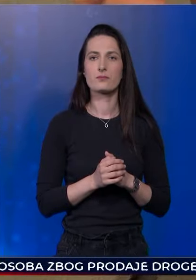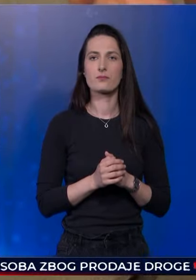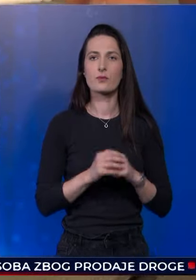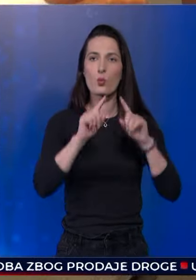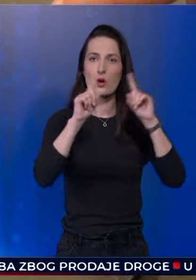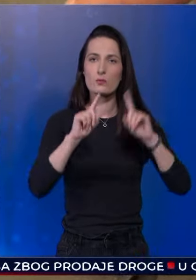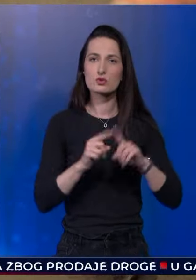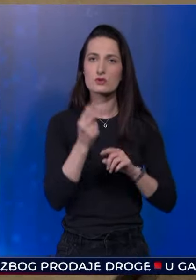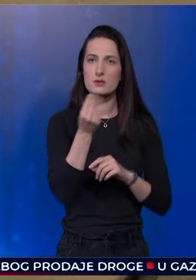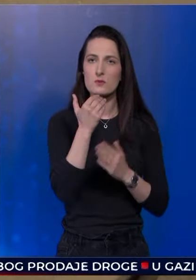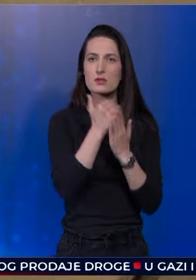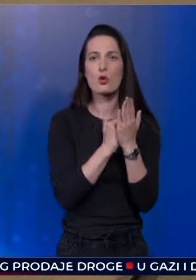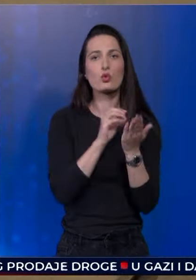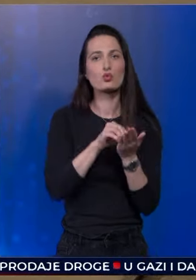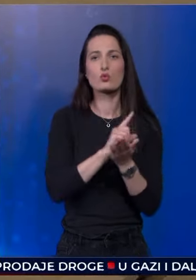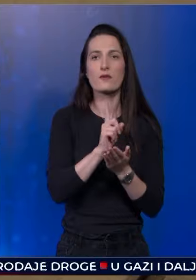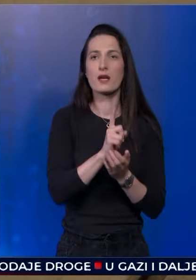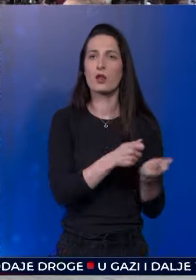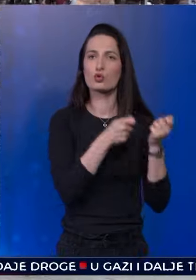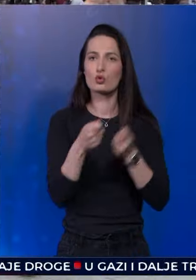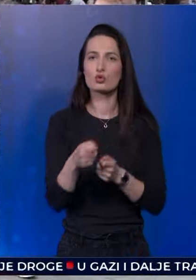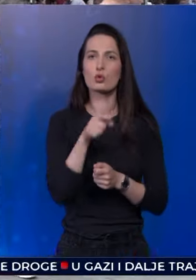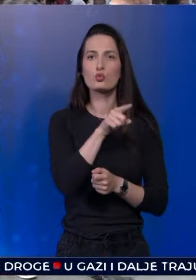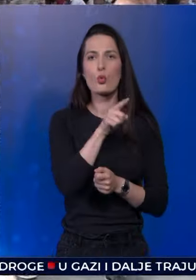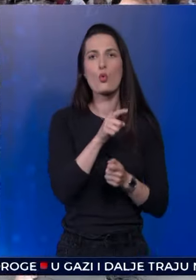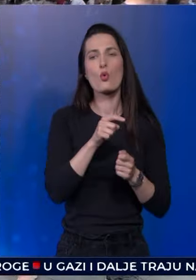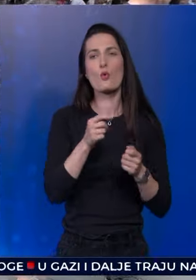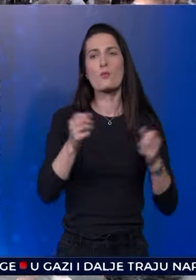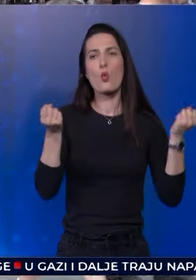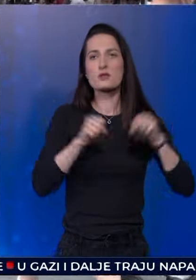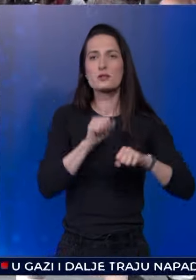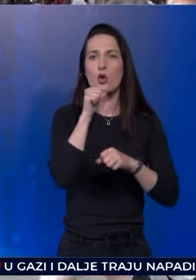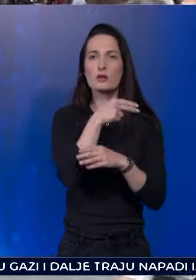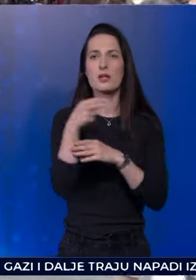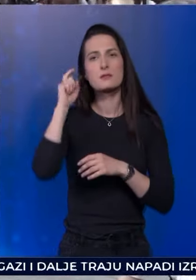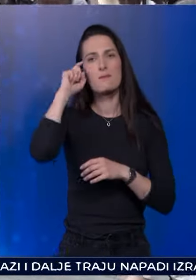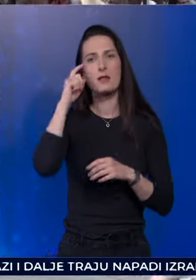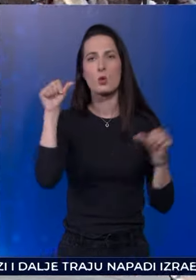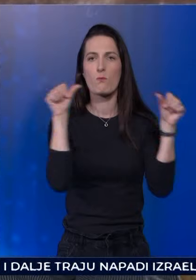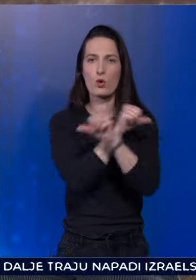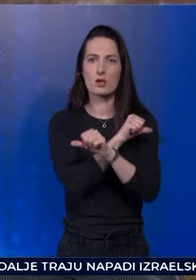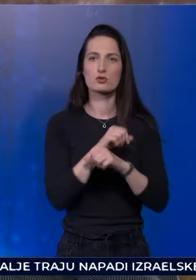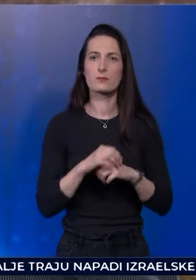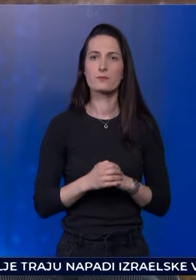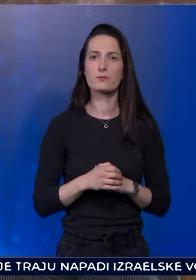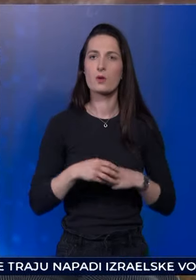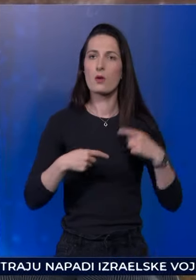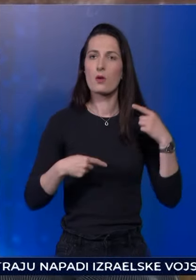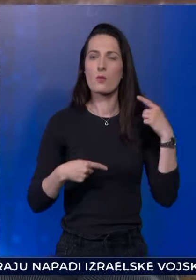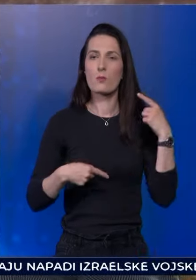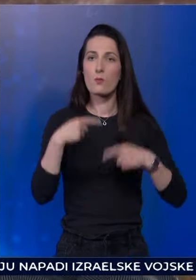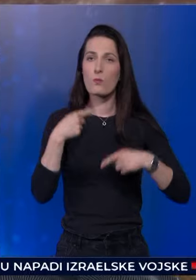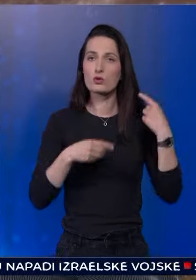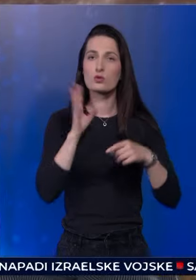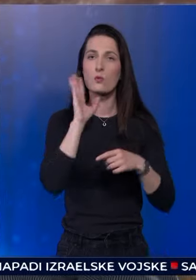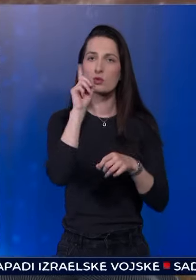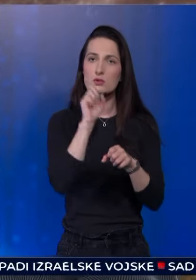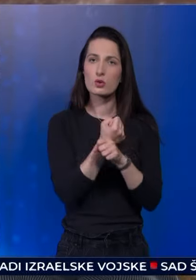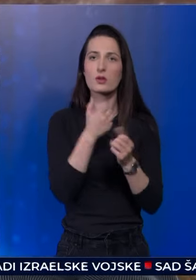U Republici Srpskoj zakon još uvijek nije donesen. To ugostitelji i hotelijeri smatraju pogrešnim. Mislim da je bila jedinstvena prilika